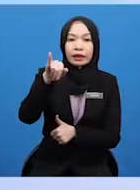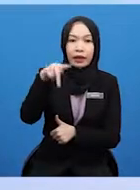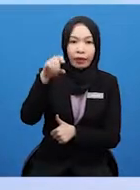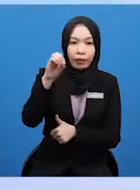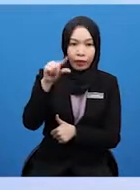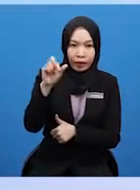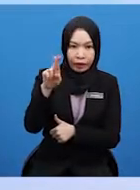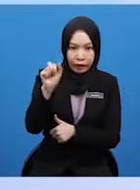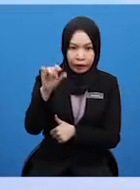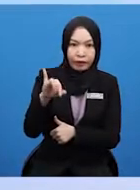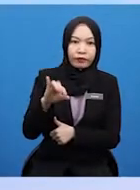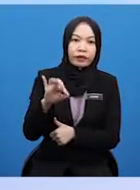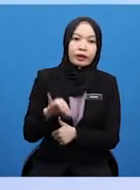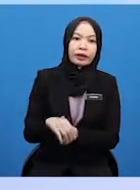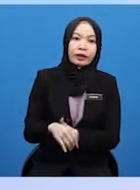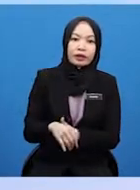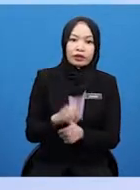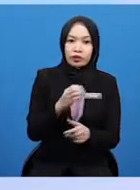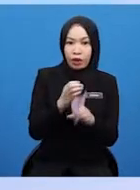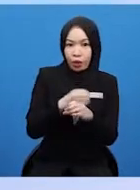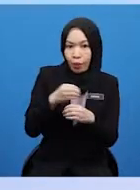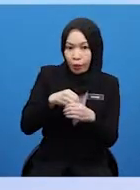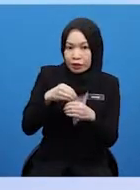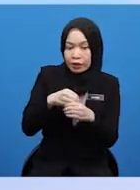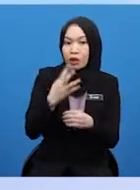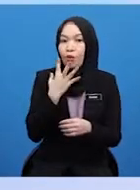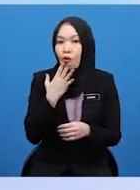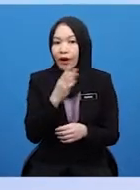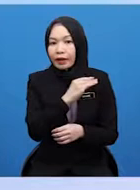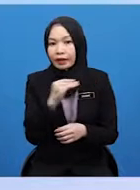keempat, informasi atau caption.